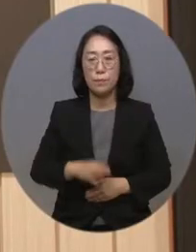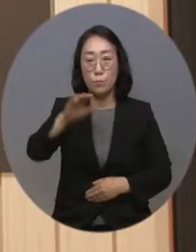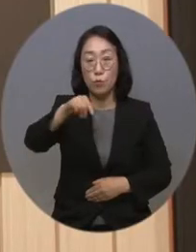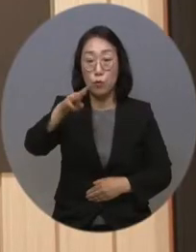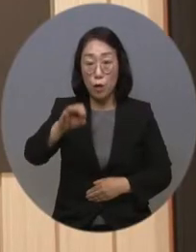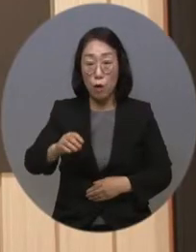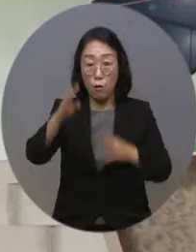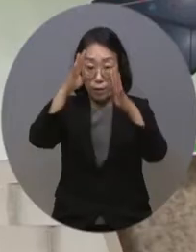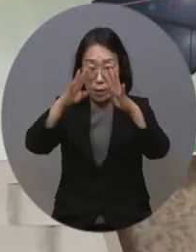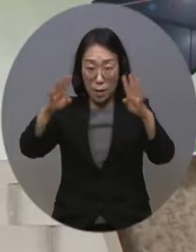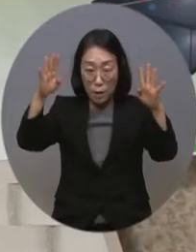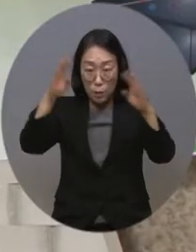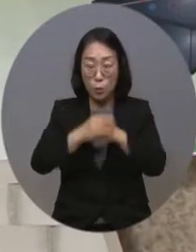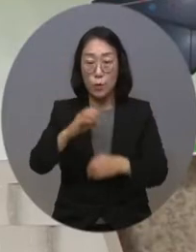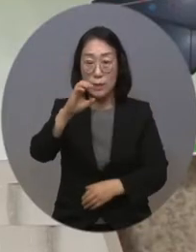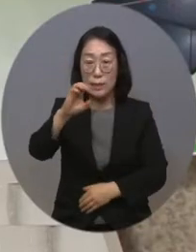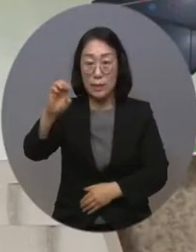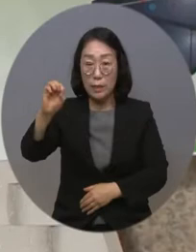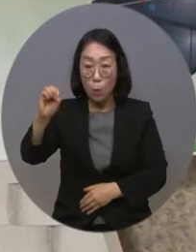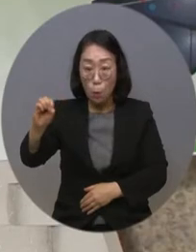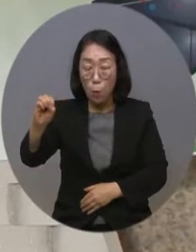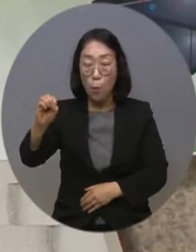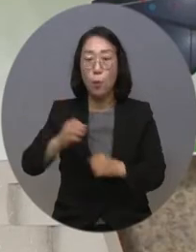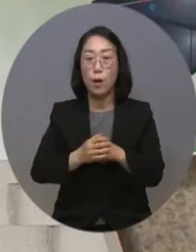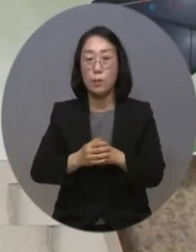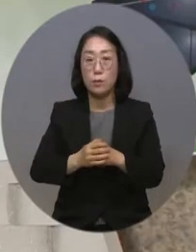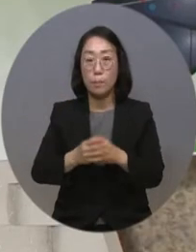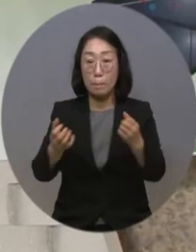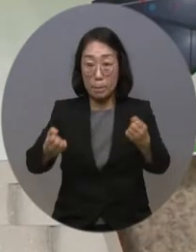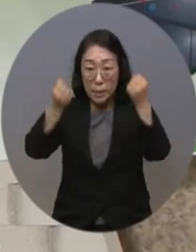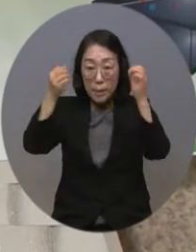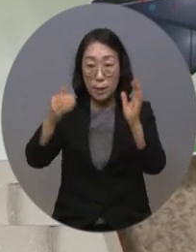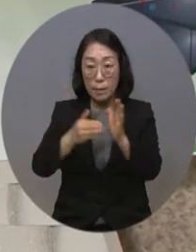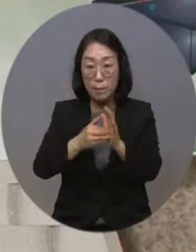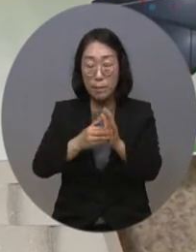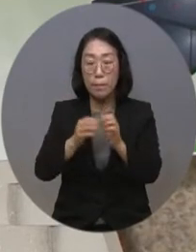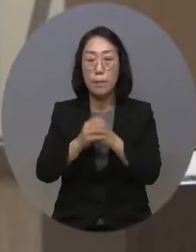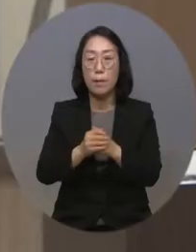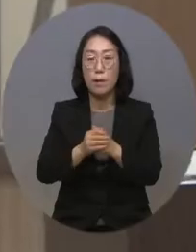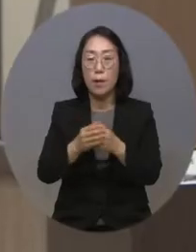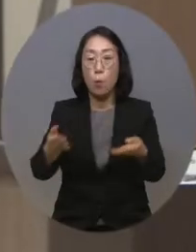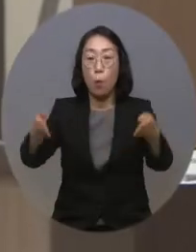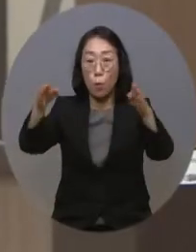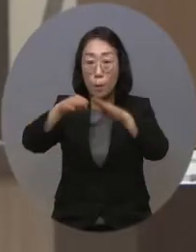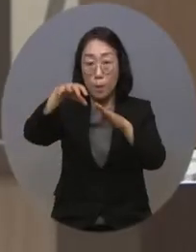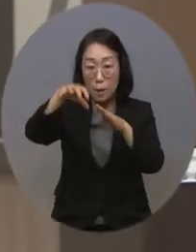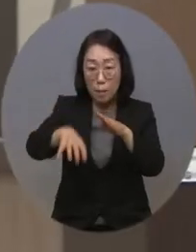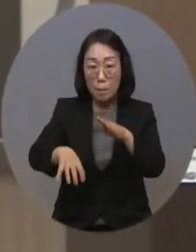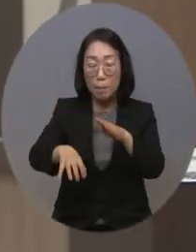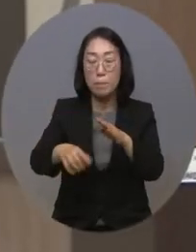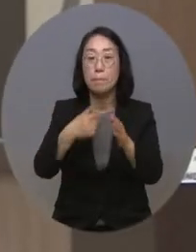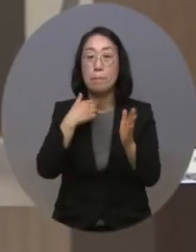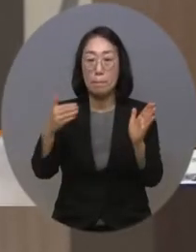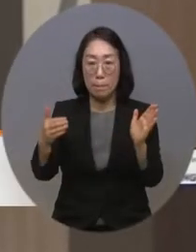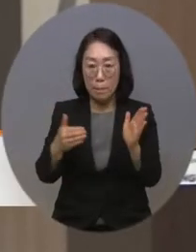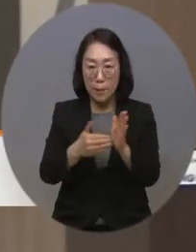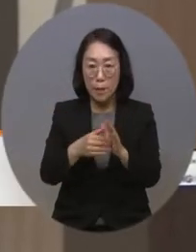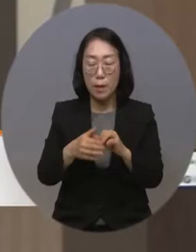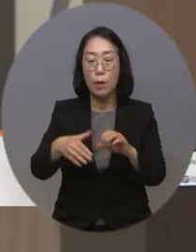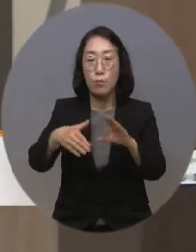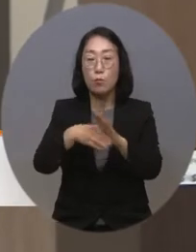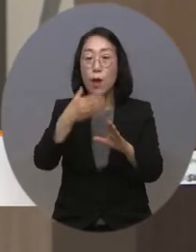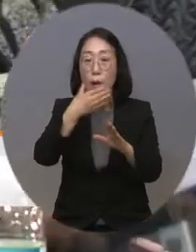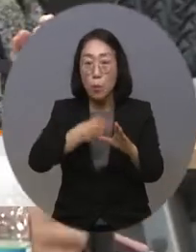국립부경대학교 문화복지 CEO 과정 수료식이 지난 5일 부경대학교 미래관 컨벤션홀에서 진행하였습니다. 문화복지